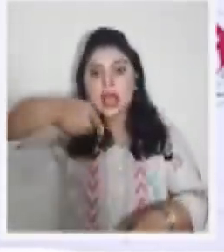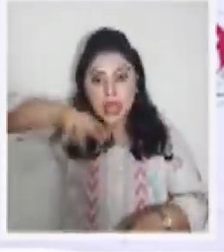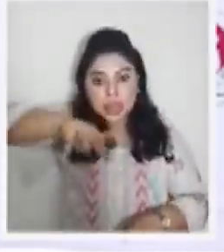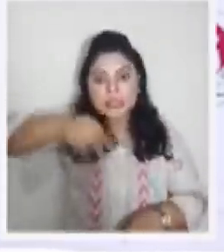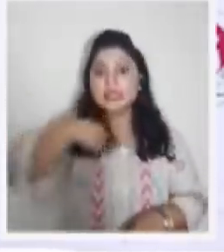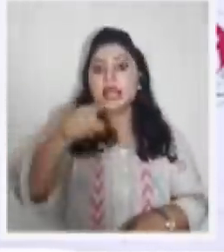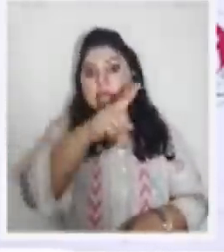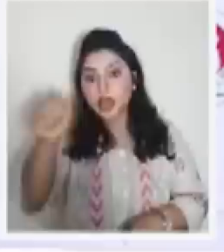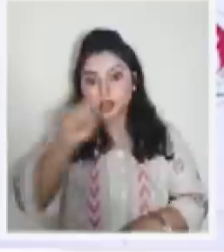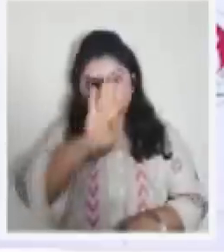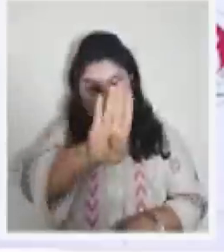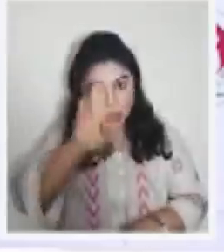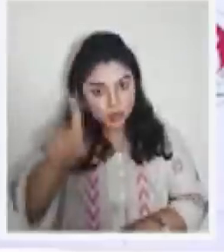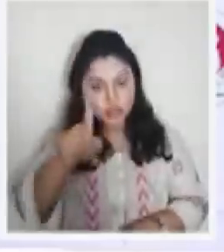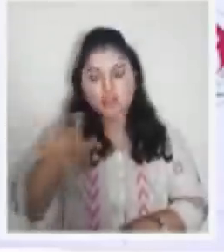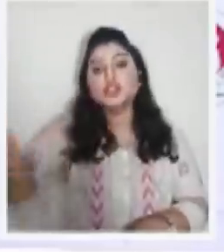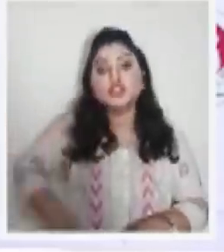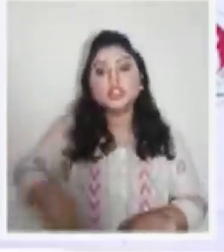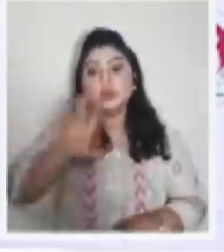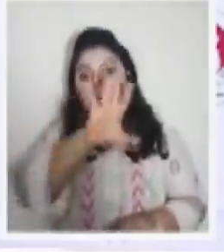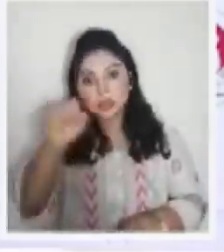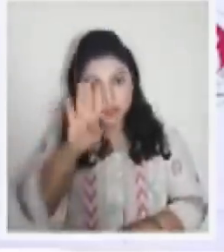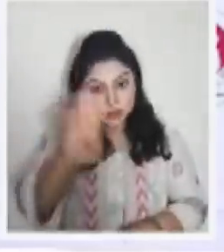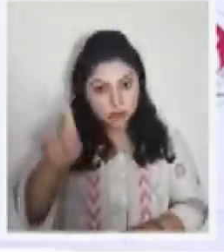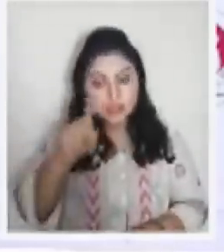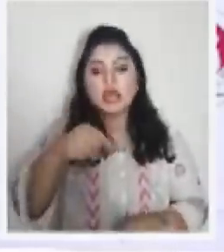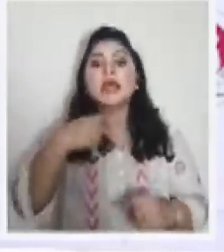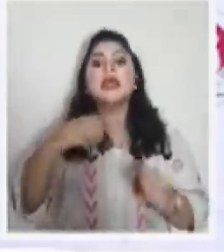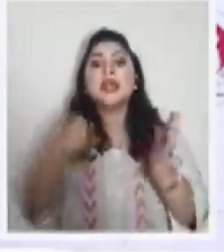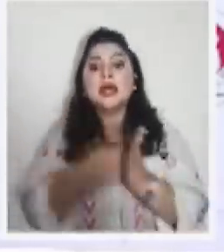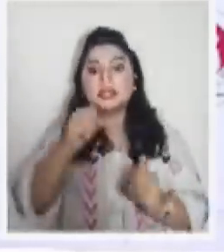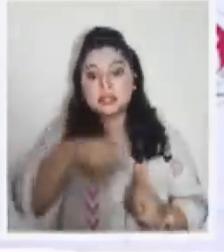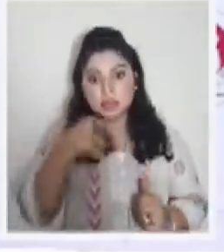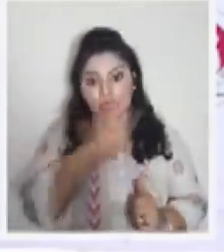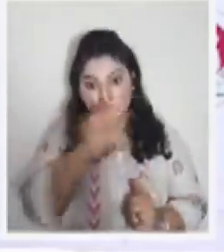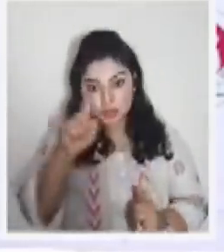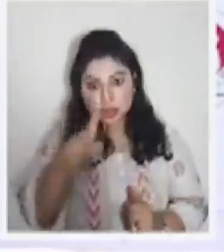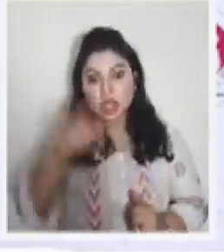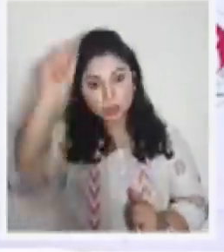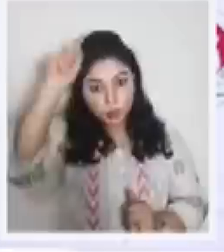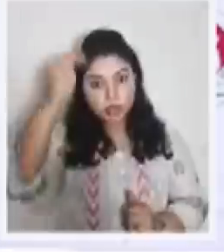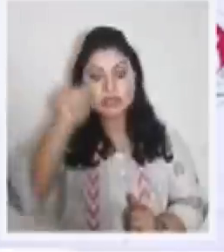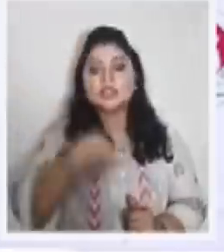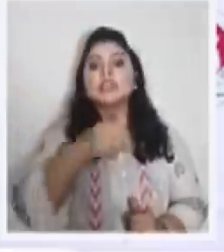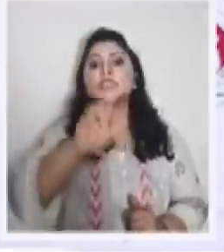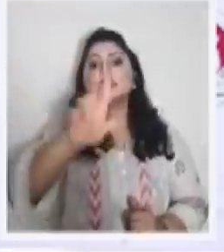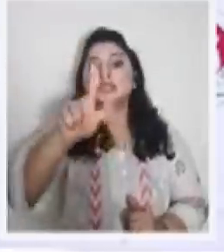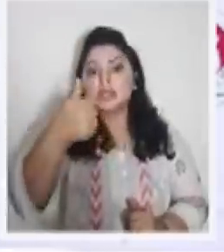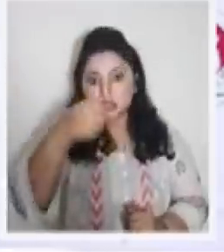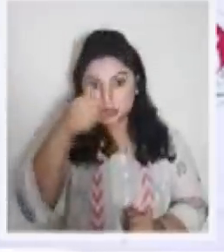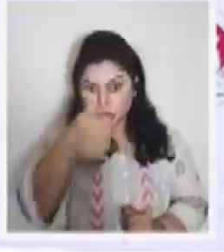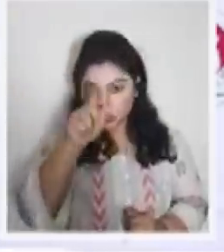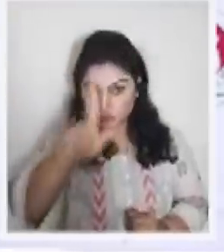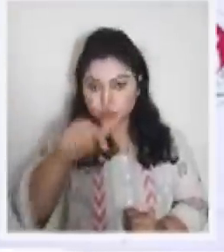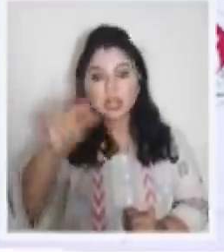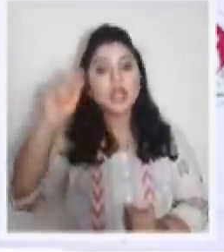এ পর্যন্ত ঢাকা বিভাগে 1041 জন, চট্টগ্রাম বিভাগে 521 জন, রাজশাহী 101 জন, খুলনা 82